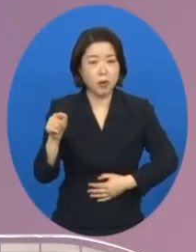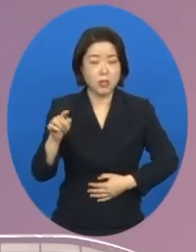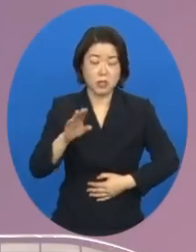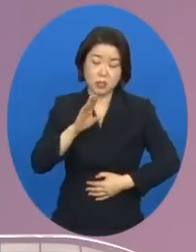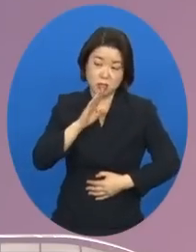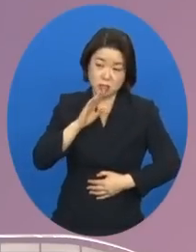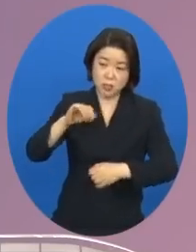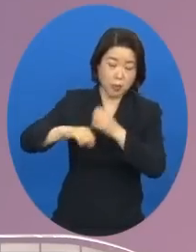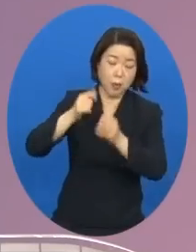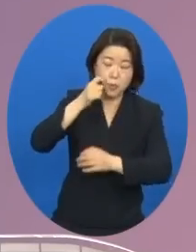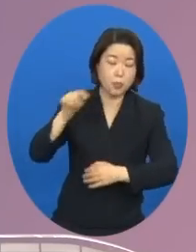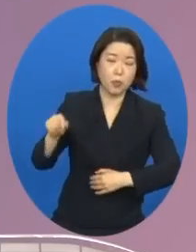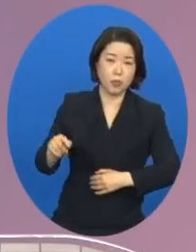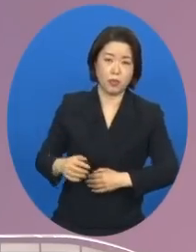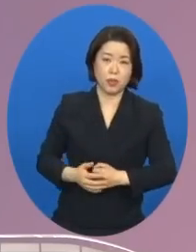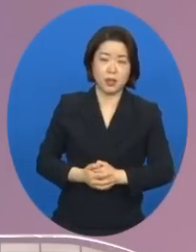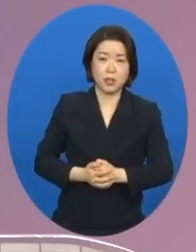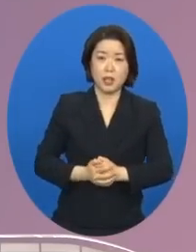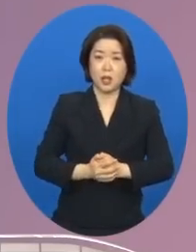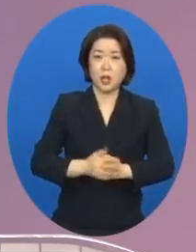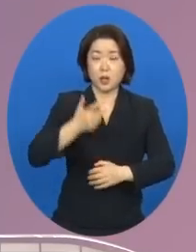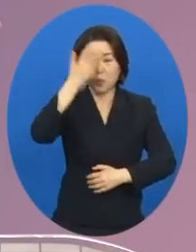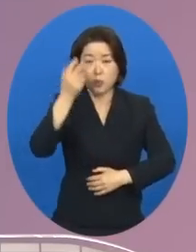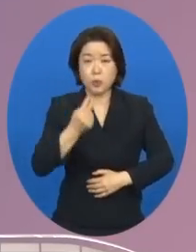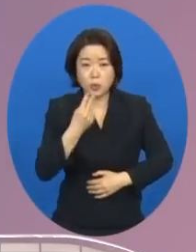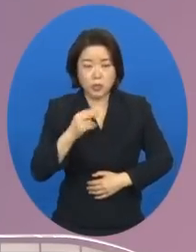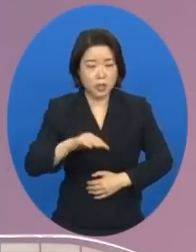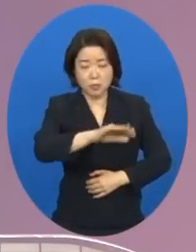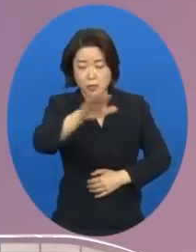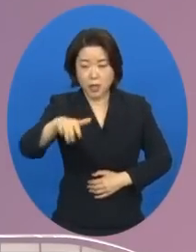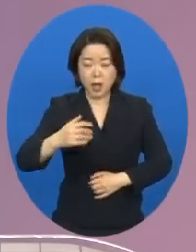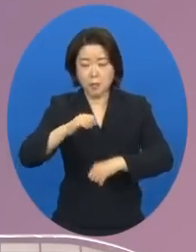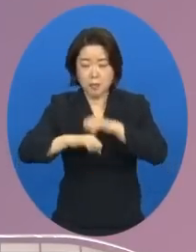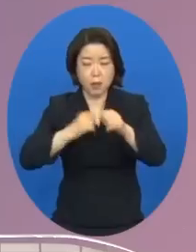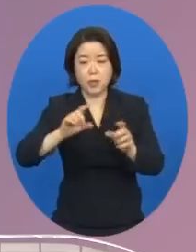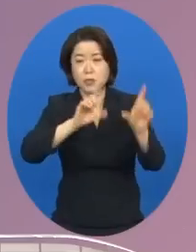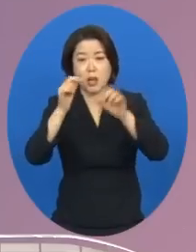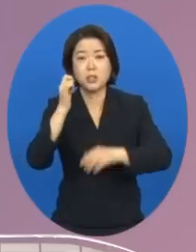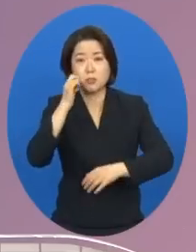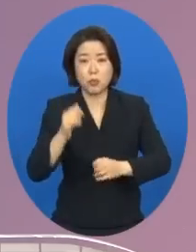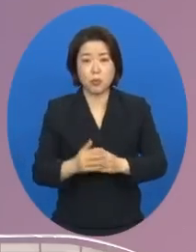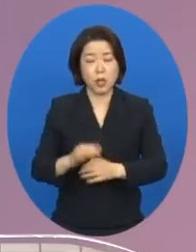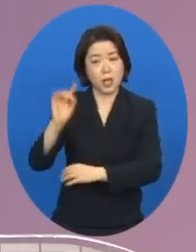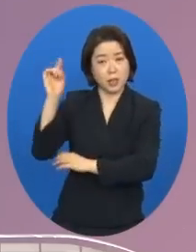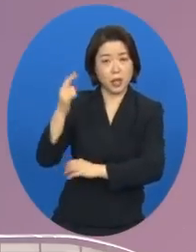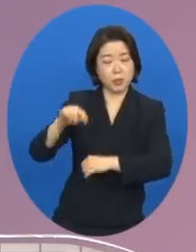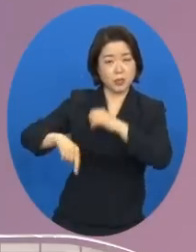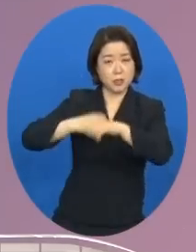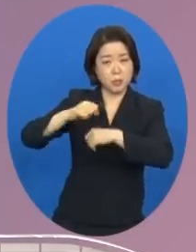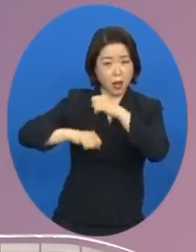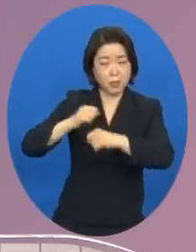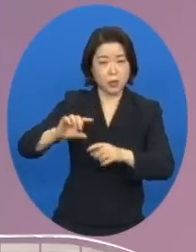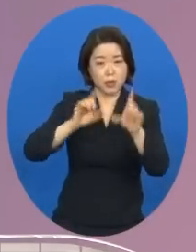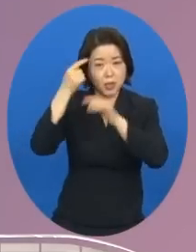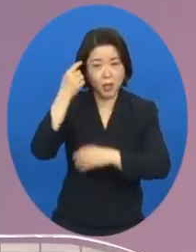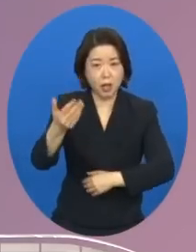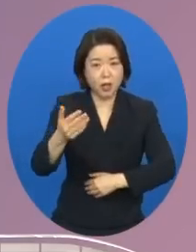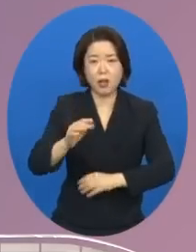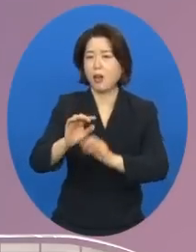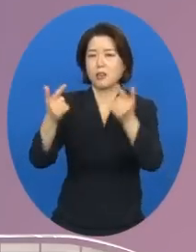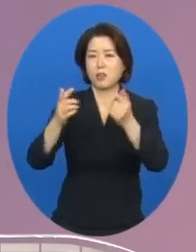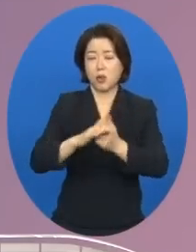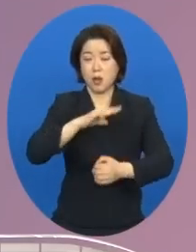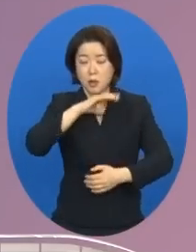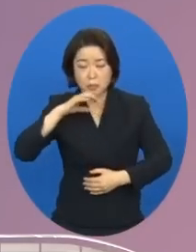모세, 요셉 다 마음대로 못 산 사람. 다윗은 마음대로 살았습니까? 베드로나